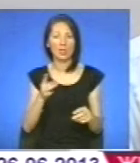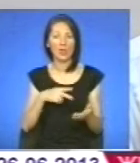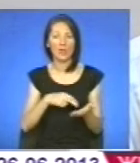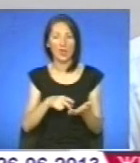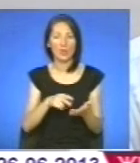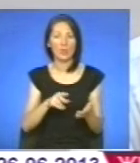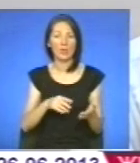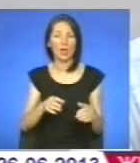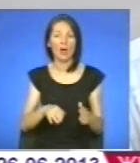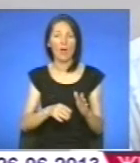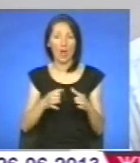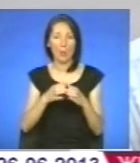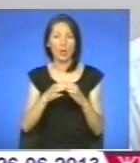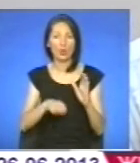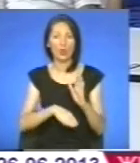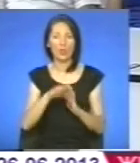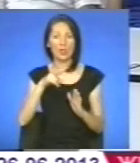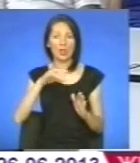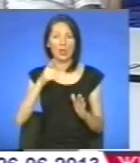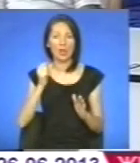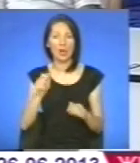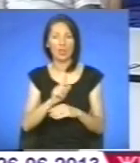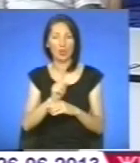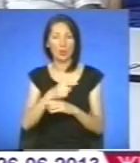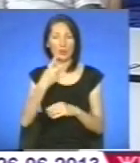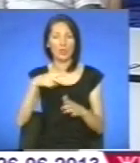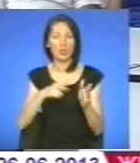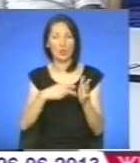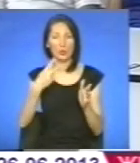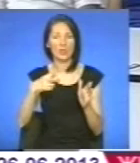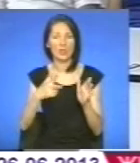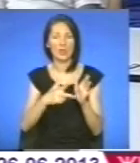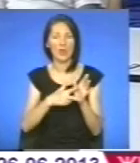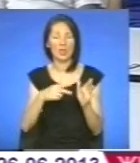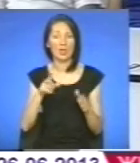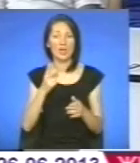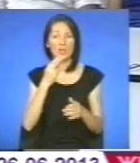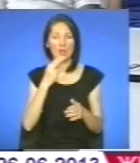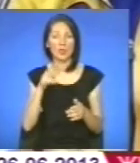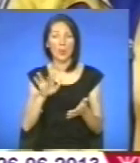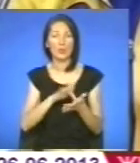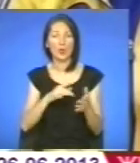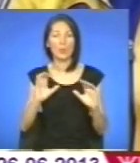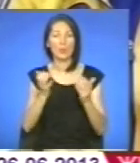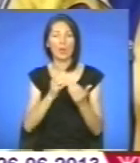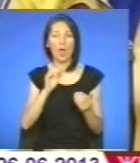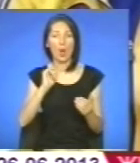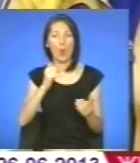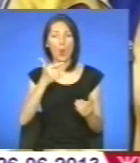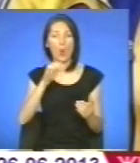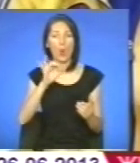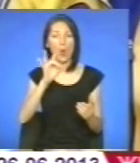на вищу команду вищої ліги в Тернополі. З 27 по 29 червня на міському стадіоні зіграють Угорщина, Шотландія та